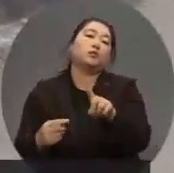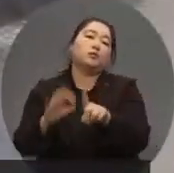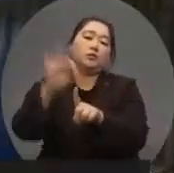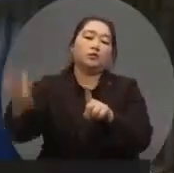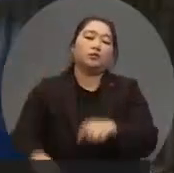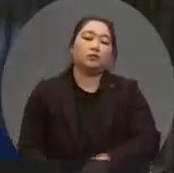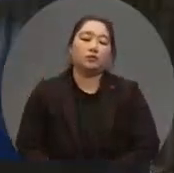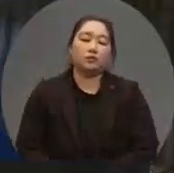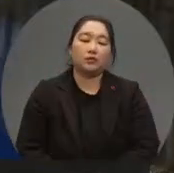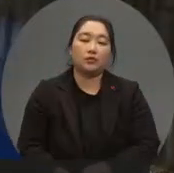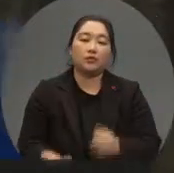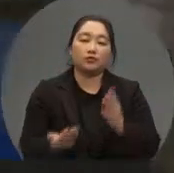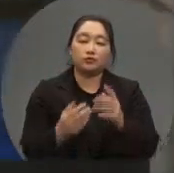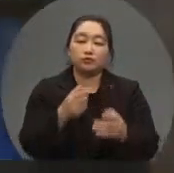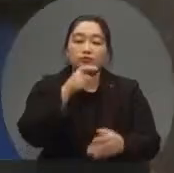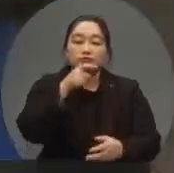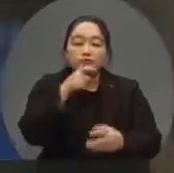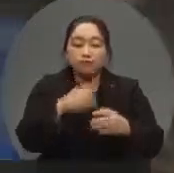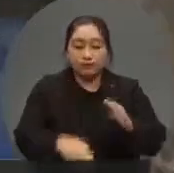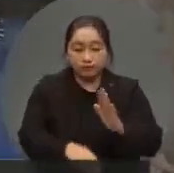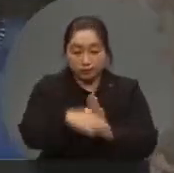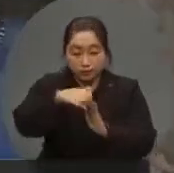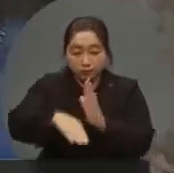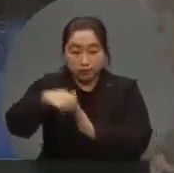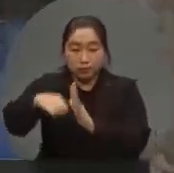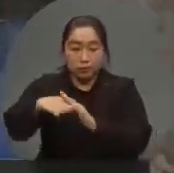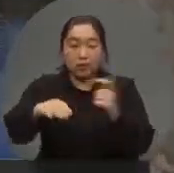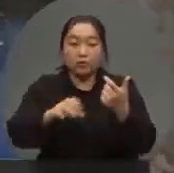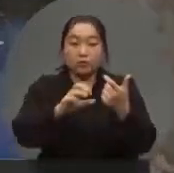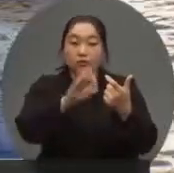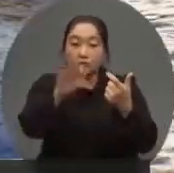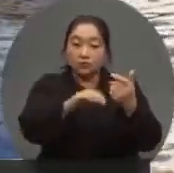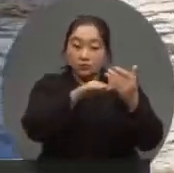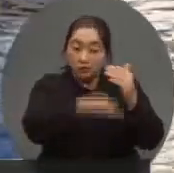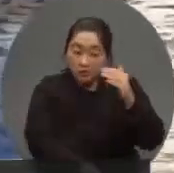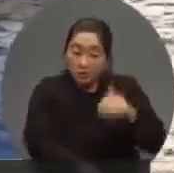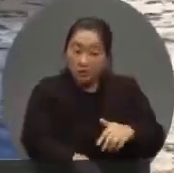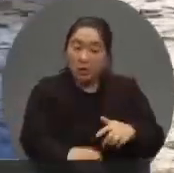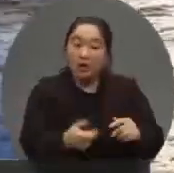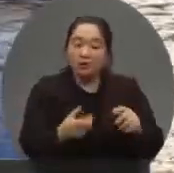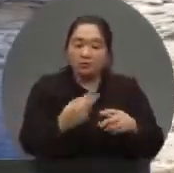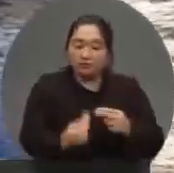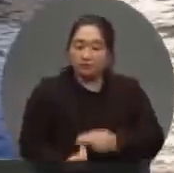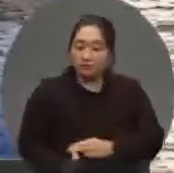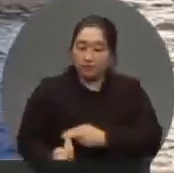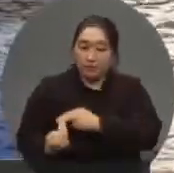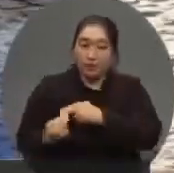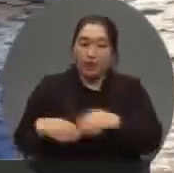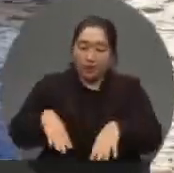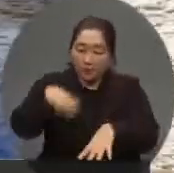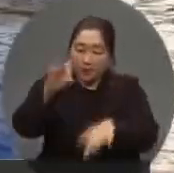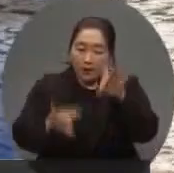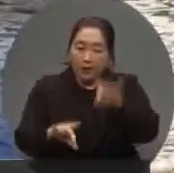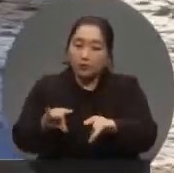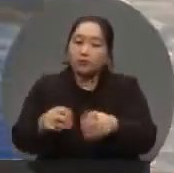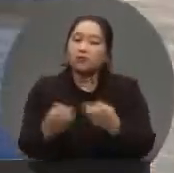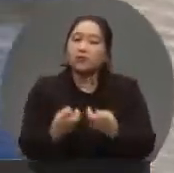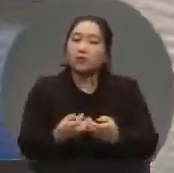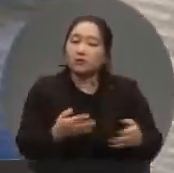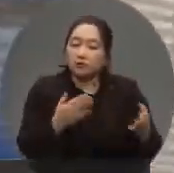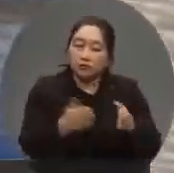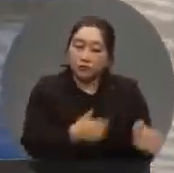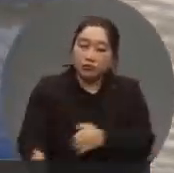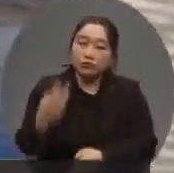저수율이 평년 대비 60% 미만일 때는 양수 저류하는 등 가뭄 대책을 수립해서 관리를 하고 있습니다.